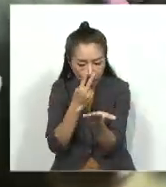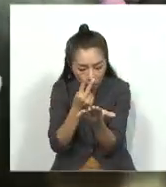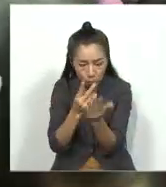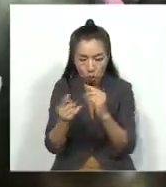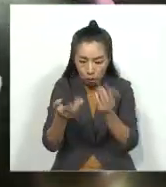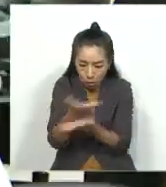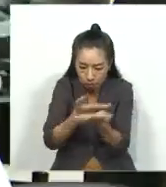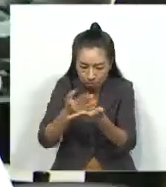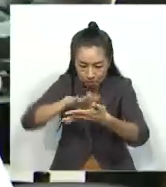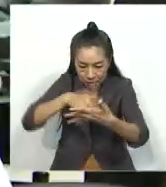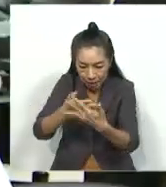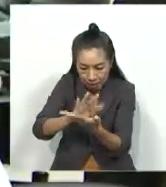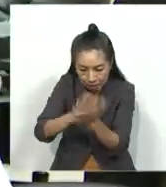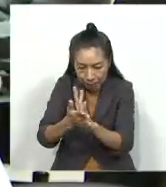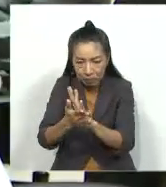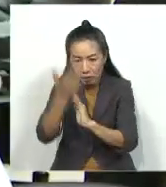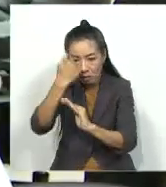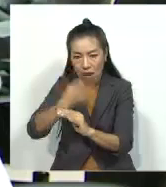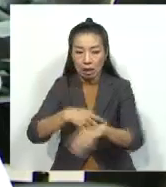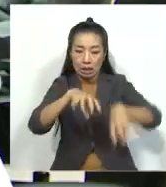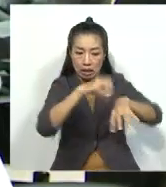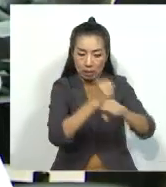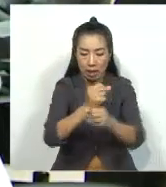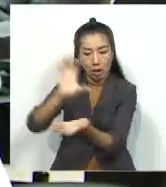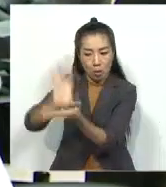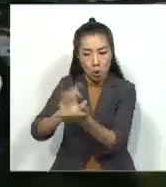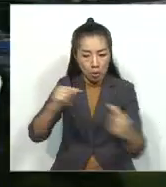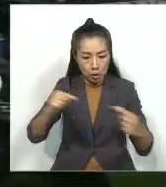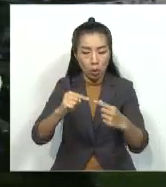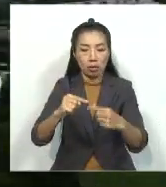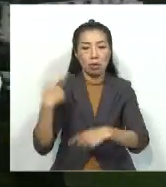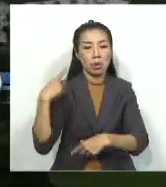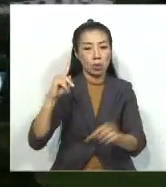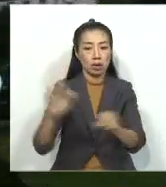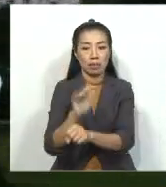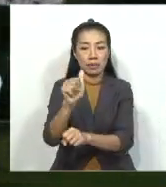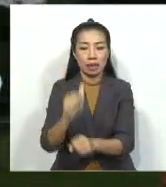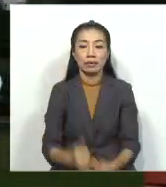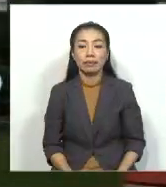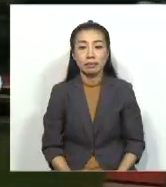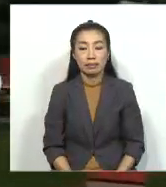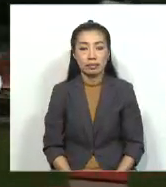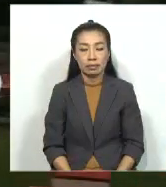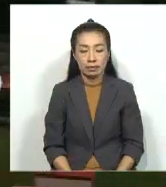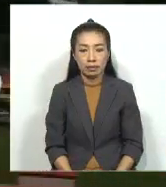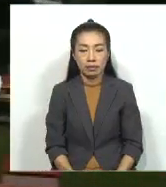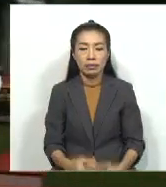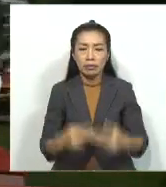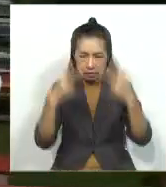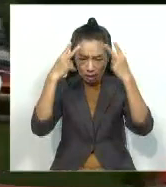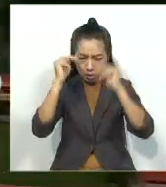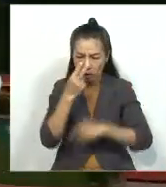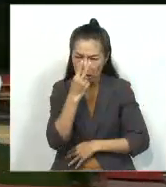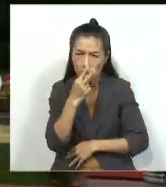แผนงานกับการบริหารจัดการงบประมาณให้เหมาะสมเกิดประโยชน์สูงสุดโดยนายกรัฐมนตรีเห็นชอบข้อเสนอ